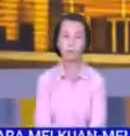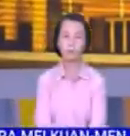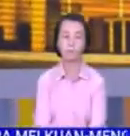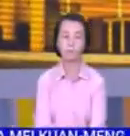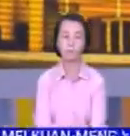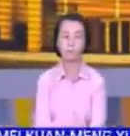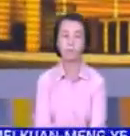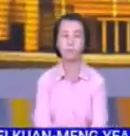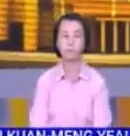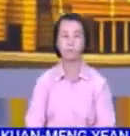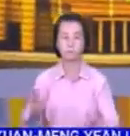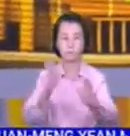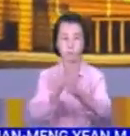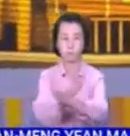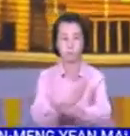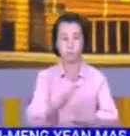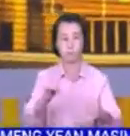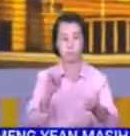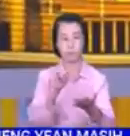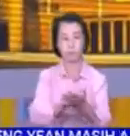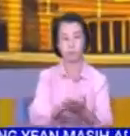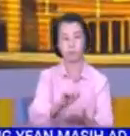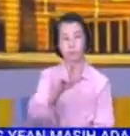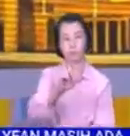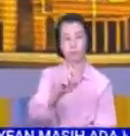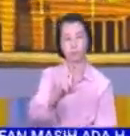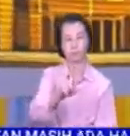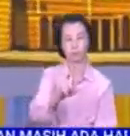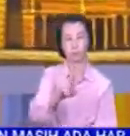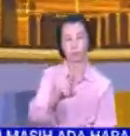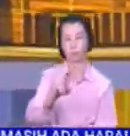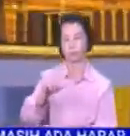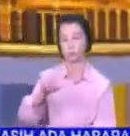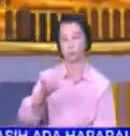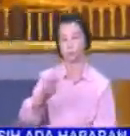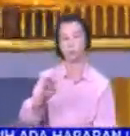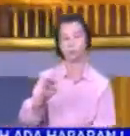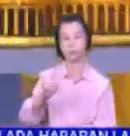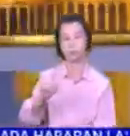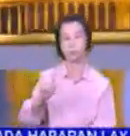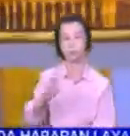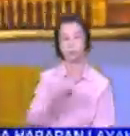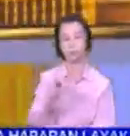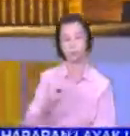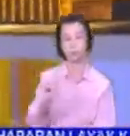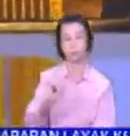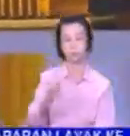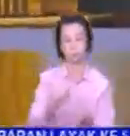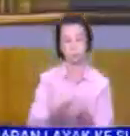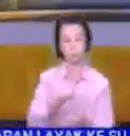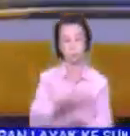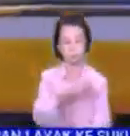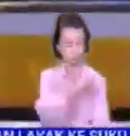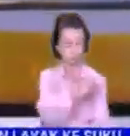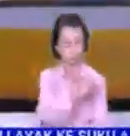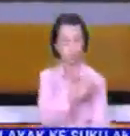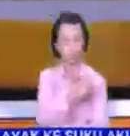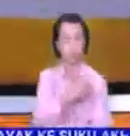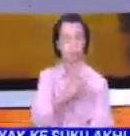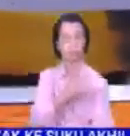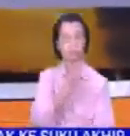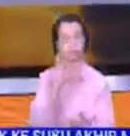kita ke Bumi Kenyalang. Perkampungan Penandi Ulu Limbang Sarawak tidak terkecuali dalam program outreach vaksinasi